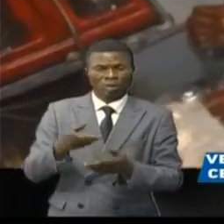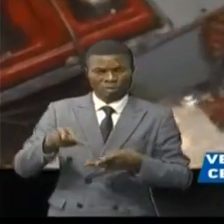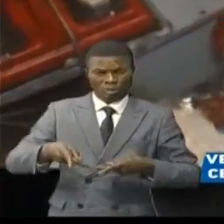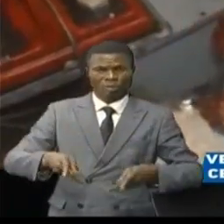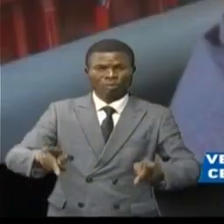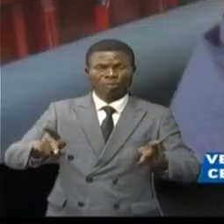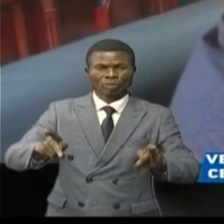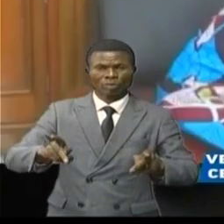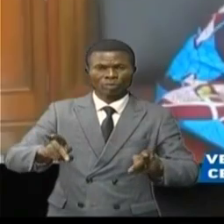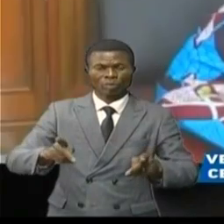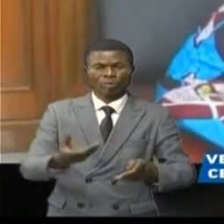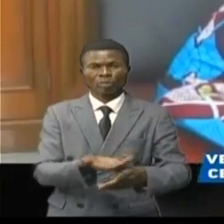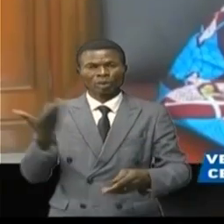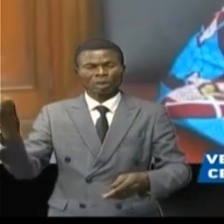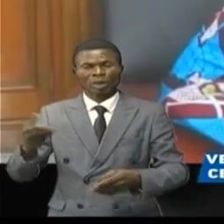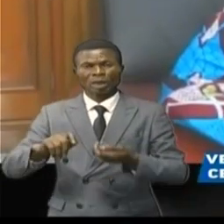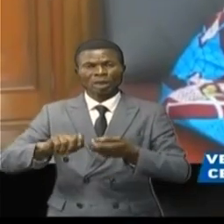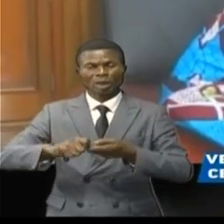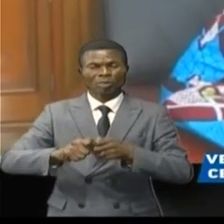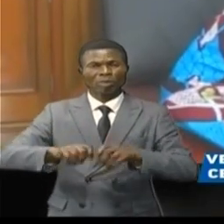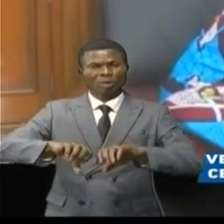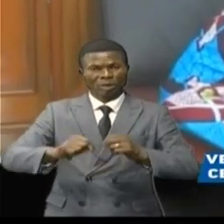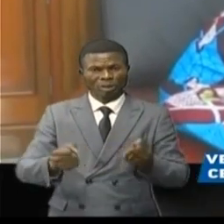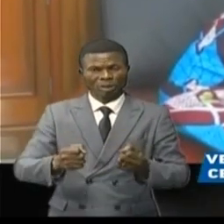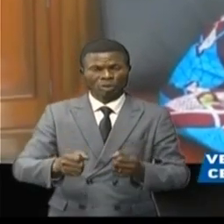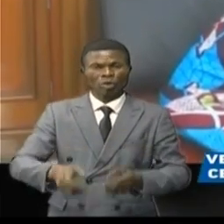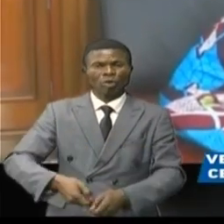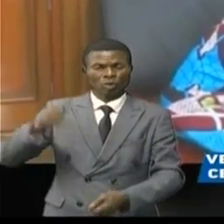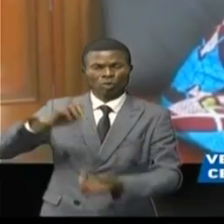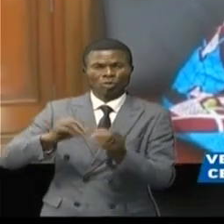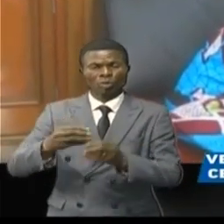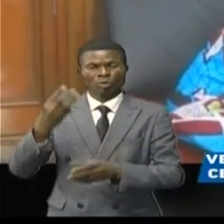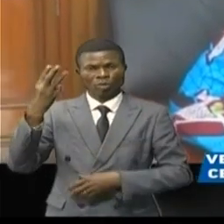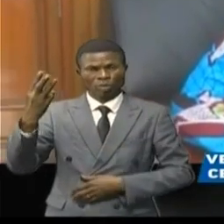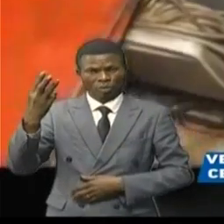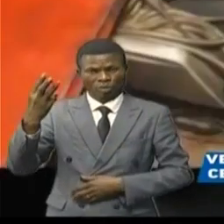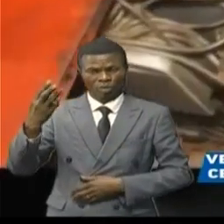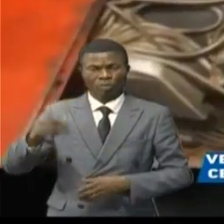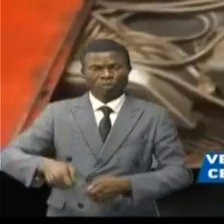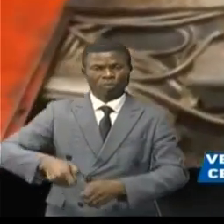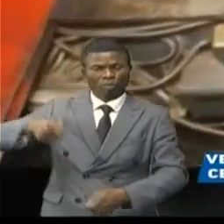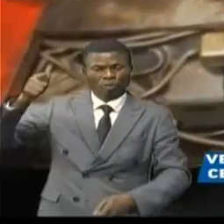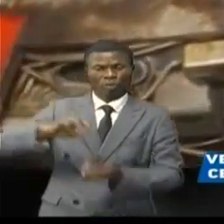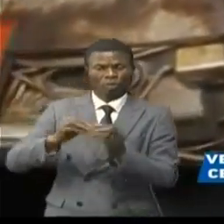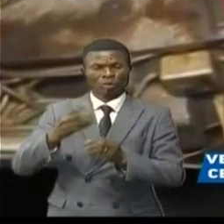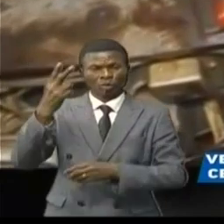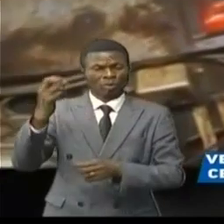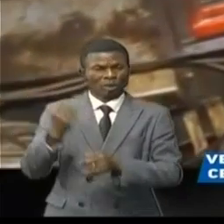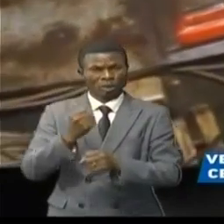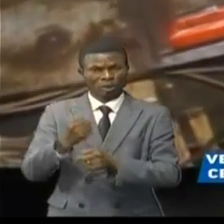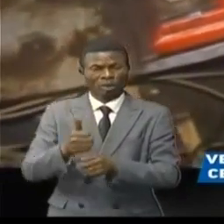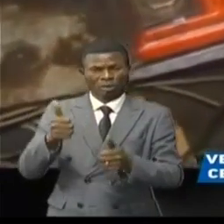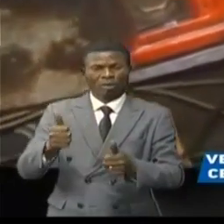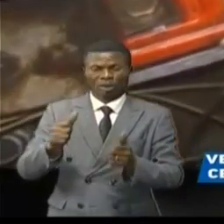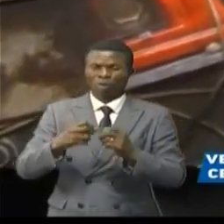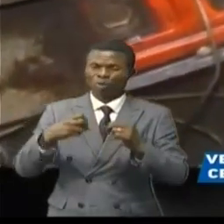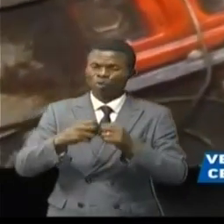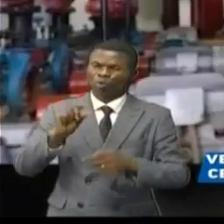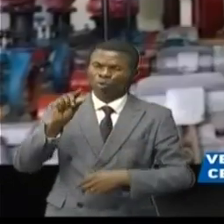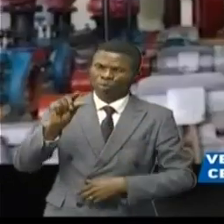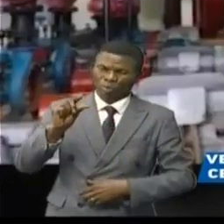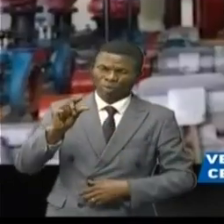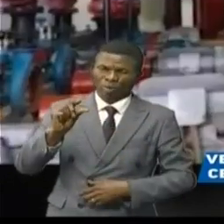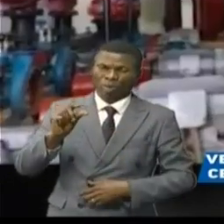le retrait des pièces avariées, y compris le groupe numéro 3. Seul le groupe numéro 2 fonctionne avec un seul pied.